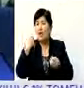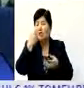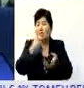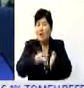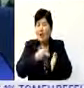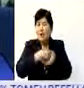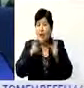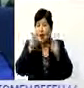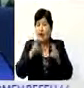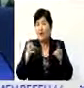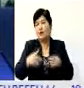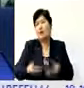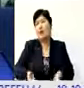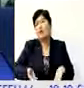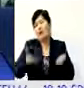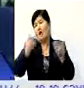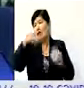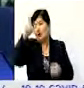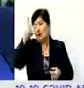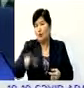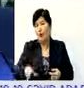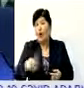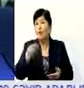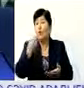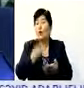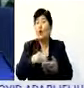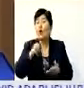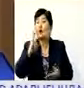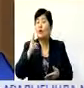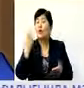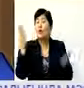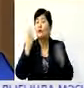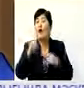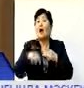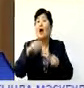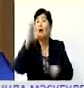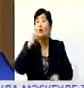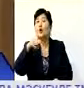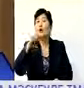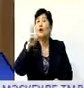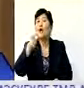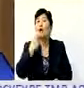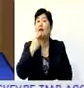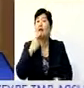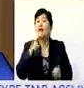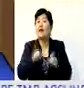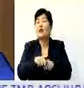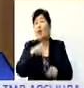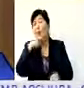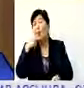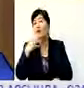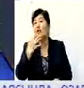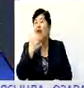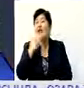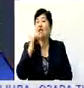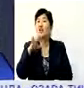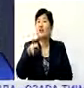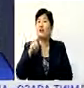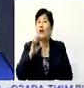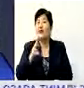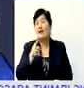ететін тау тұлға. Айта кетейік, ардағы еді түркінің атты деректі фильм алдағы уақытта түркі тілдерімен қатар орыс, ағылшын, испан